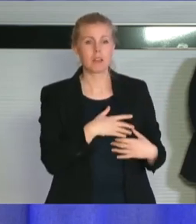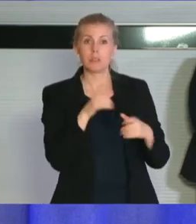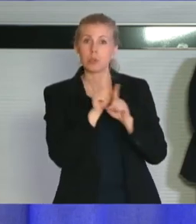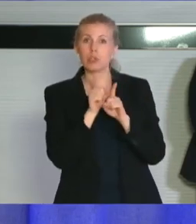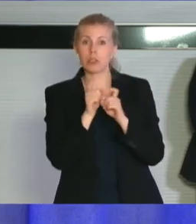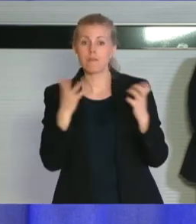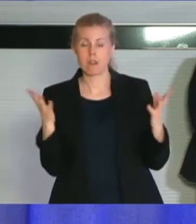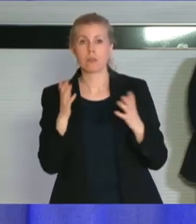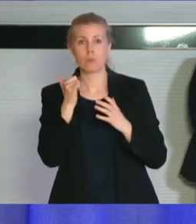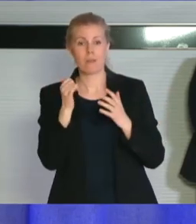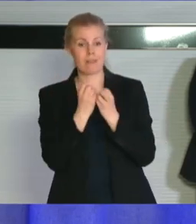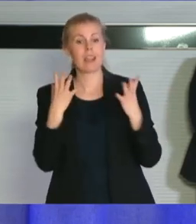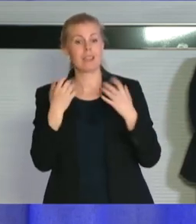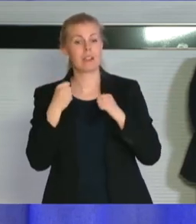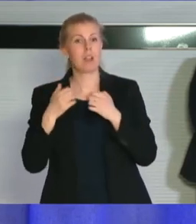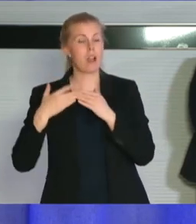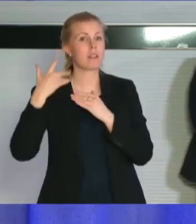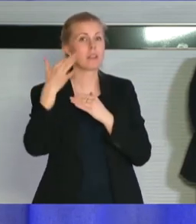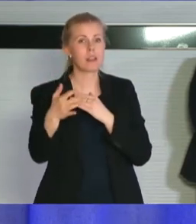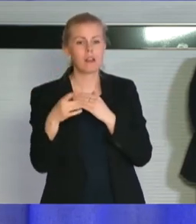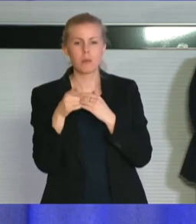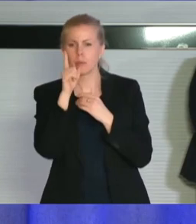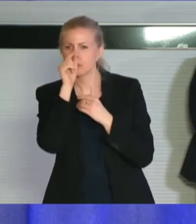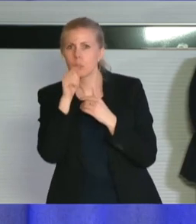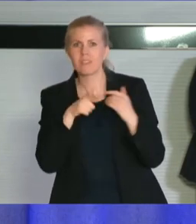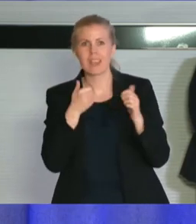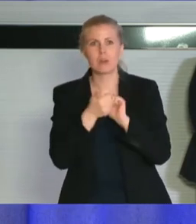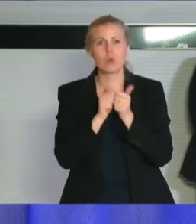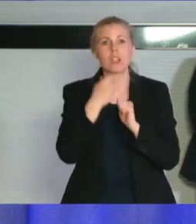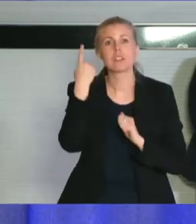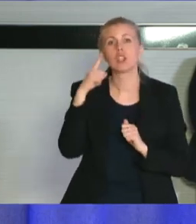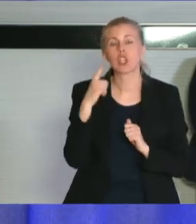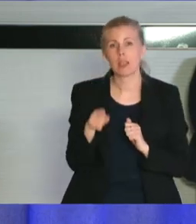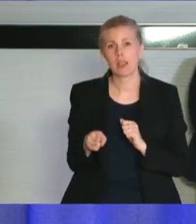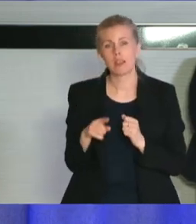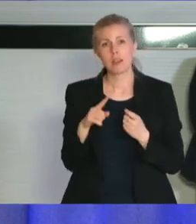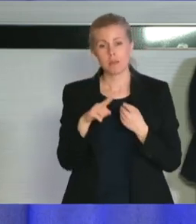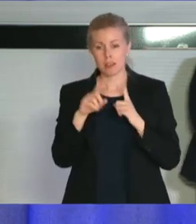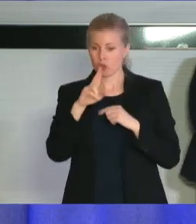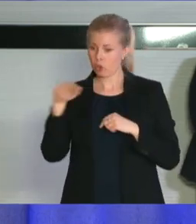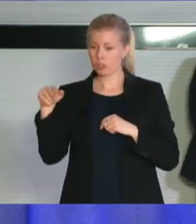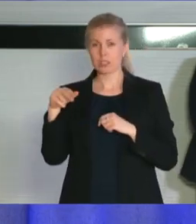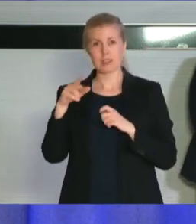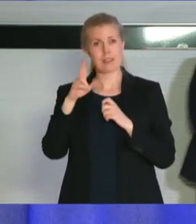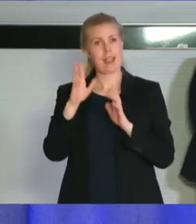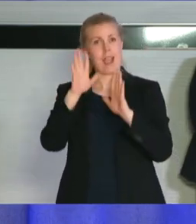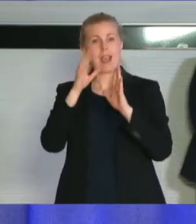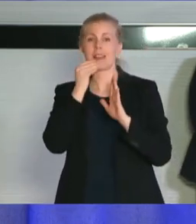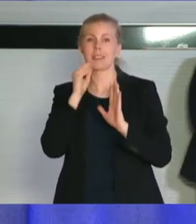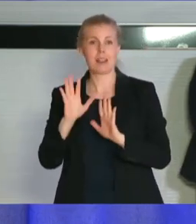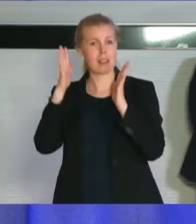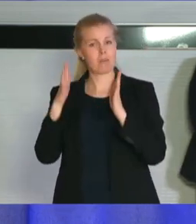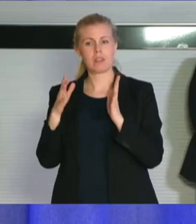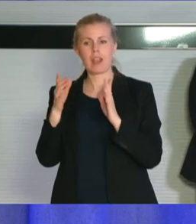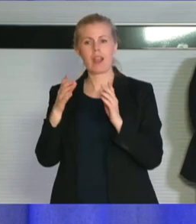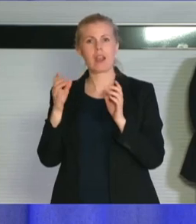som vi også fremover må ha for å sikre at vi er konkurransedyktige og har verdiskaping. Men mye av disse utfordringene for norsk næringsliv nå kommer jo også utenifra,